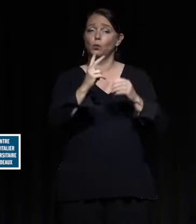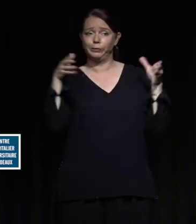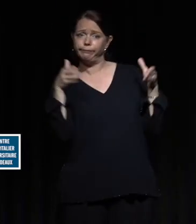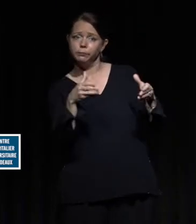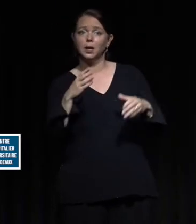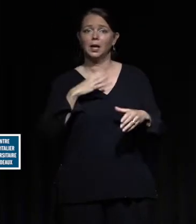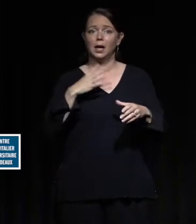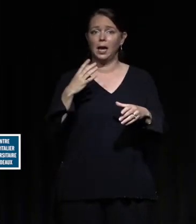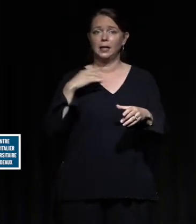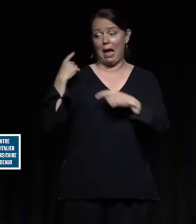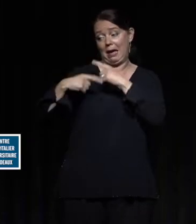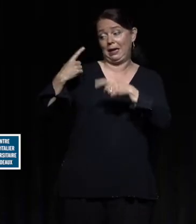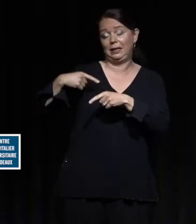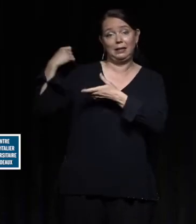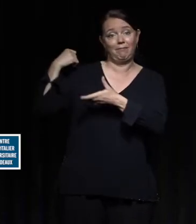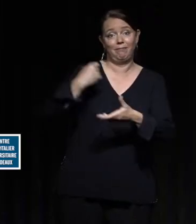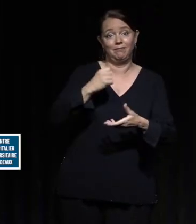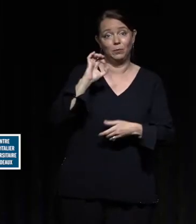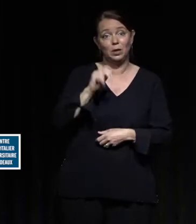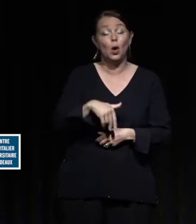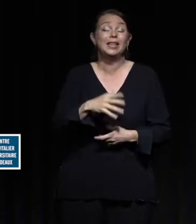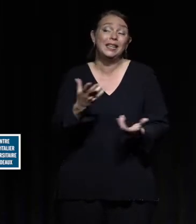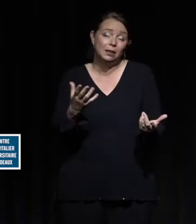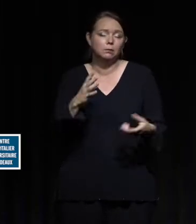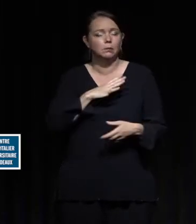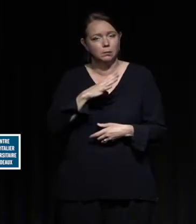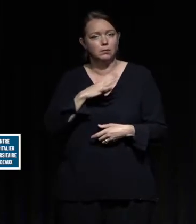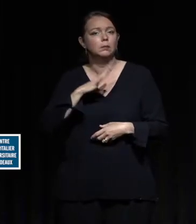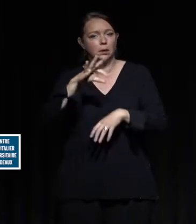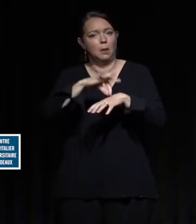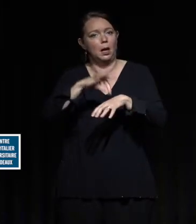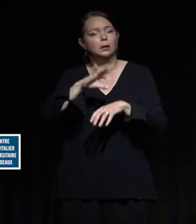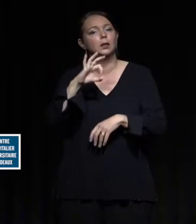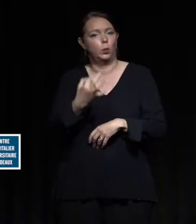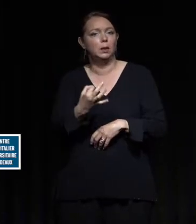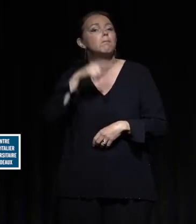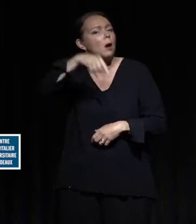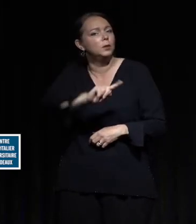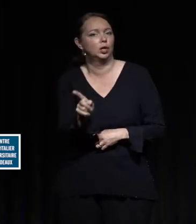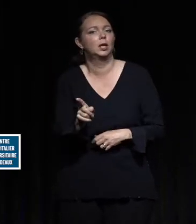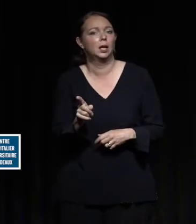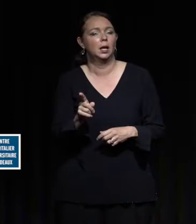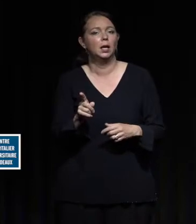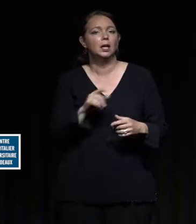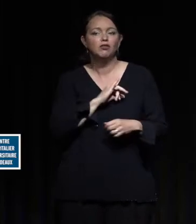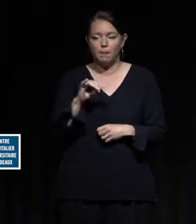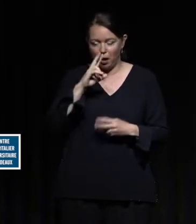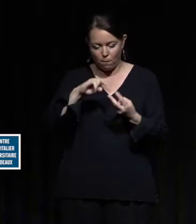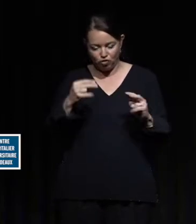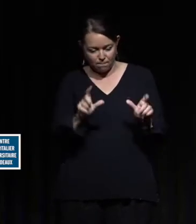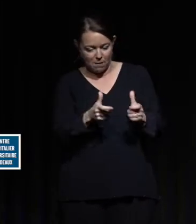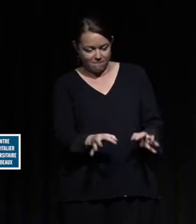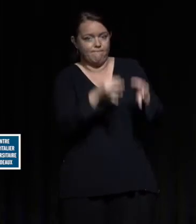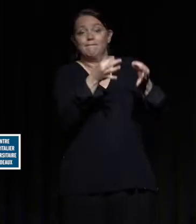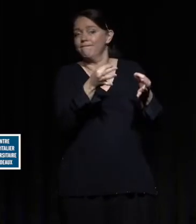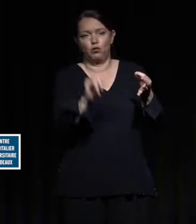une hérédité forte? Il y a une tendance familiale à la maladie sans qu'elle soit obligatoire. On n'a jamais trouvé de gène. On a des familles